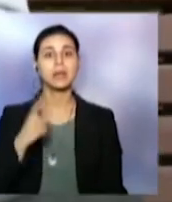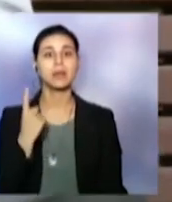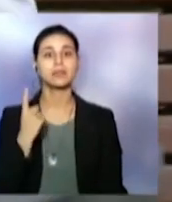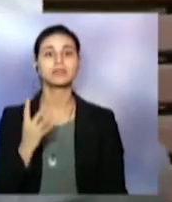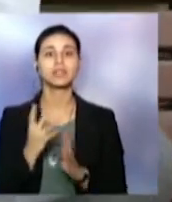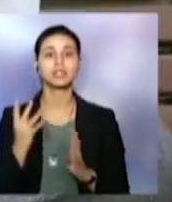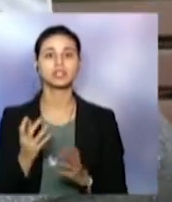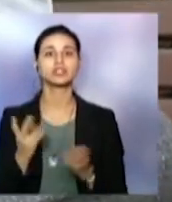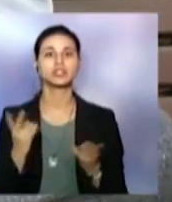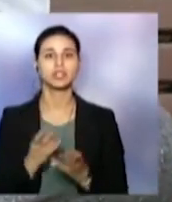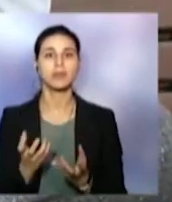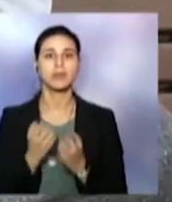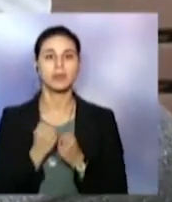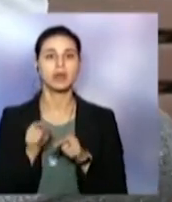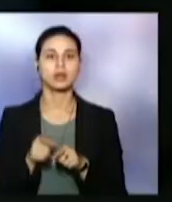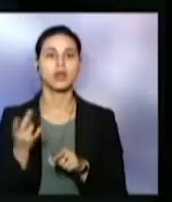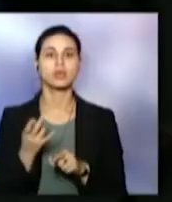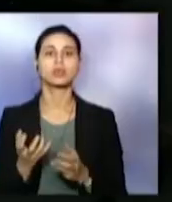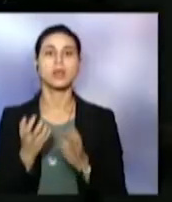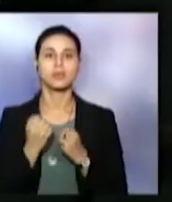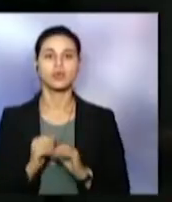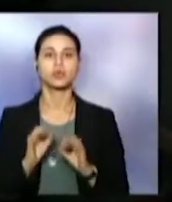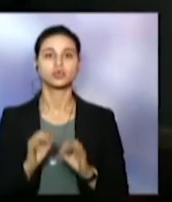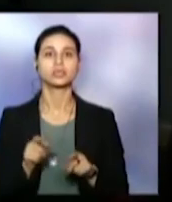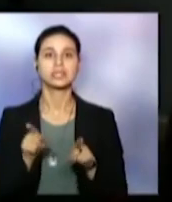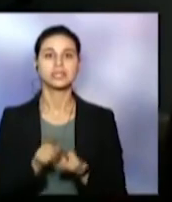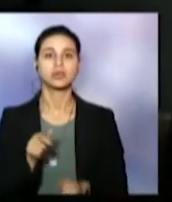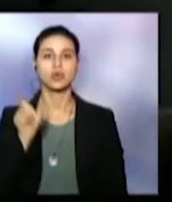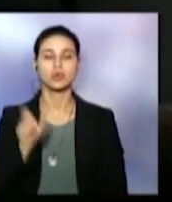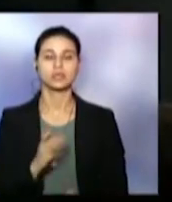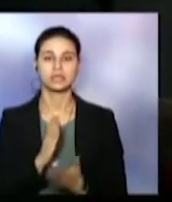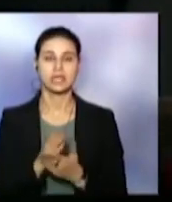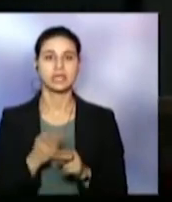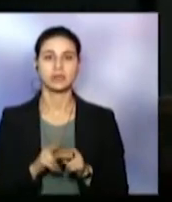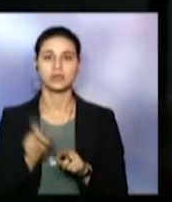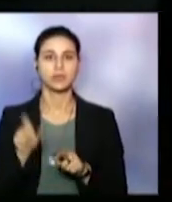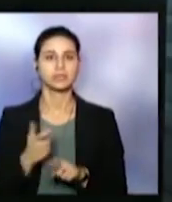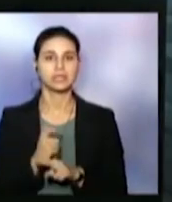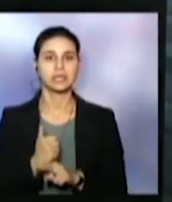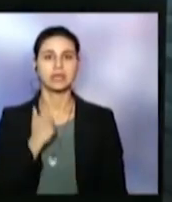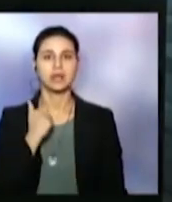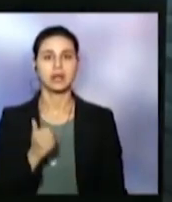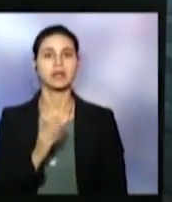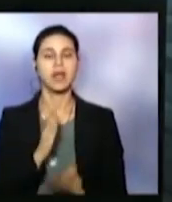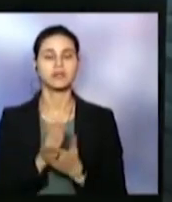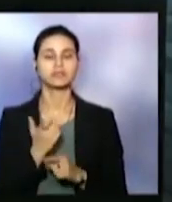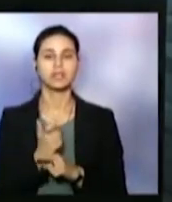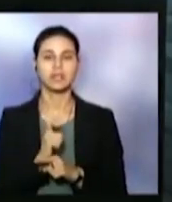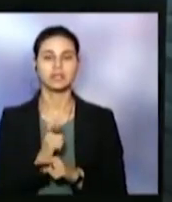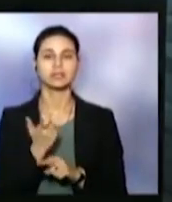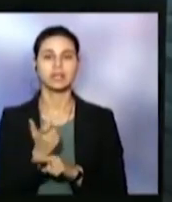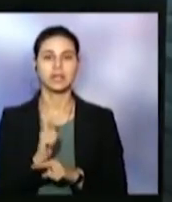პირველ რიგში ჭირდება მიმღებლობა. თემიკა უნდა მივიღოთ ზუსტად ისეთი როგორც არის, იმიტომ რომ არაჩვეულებრივია. აქვს